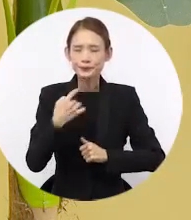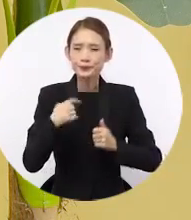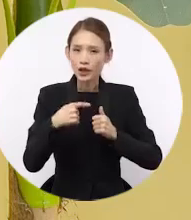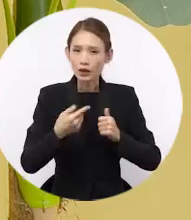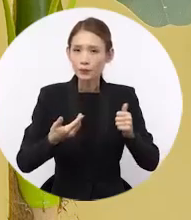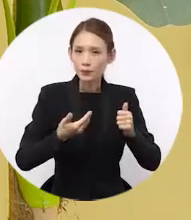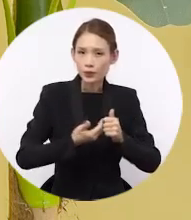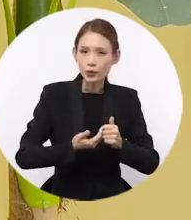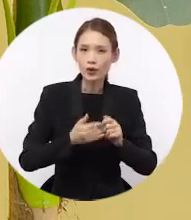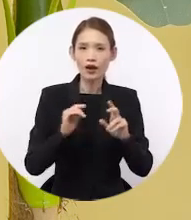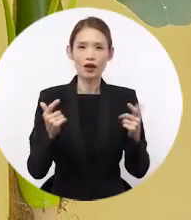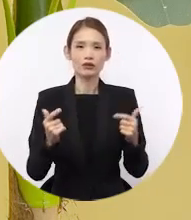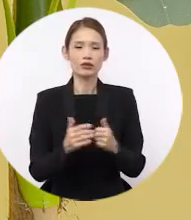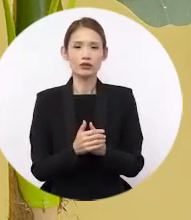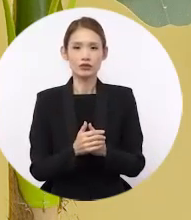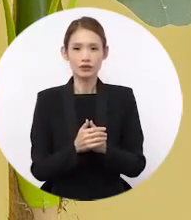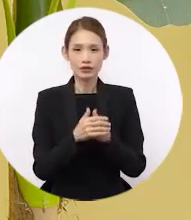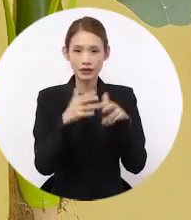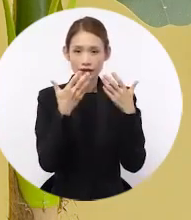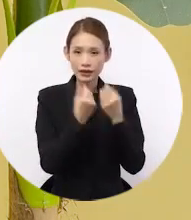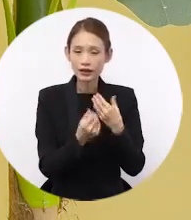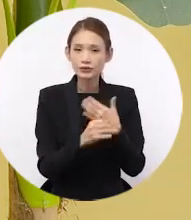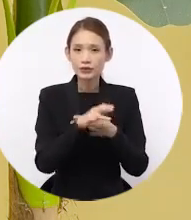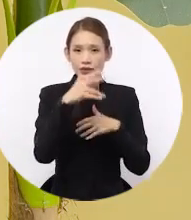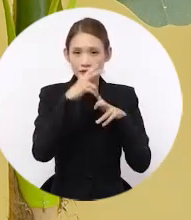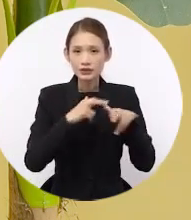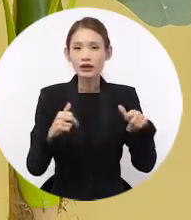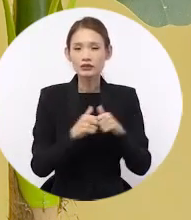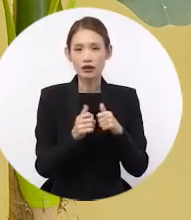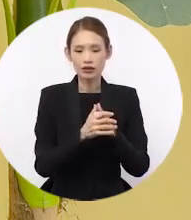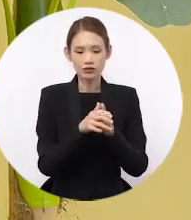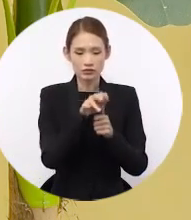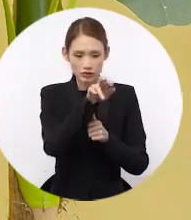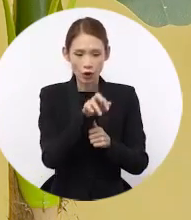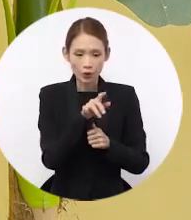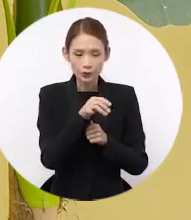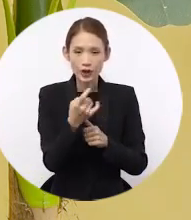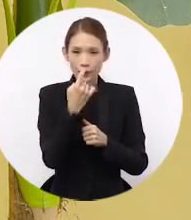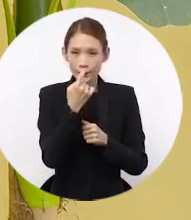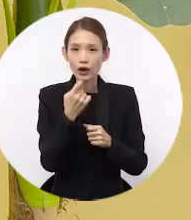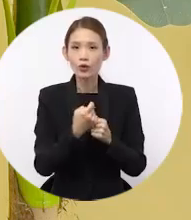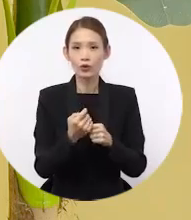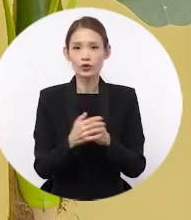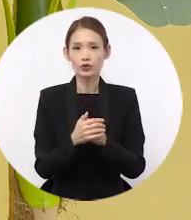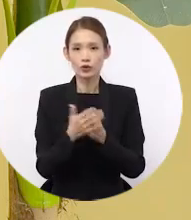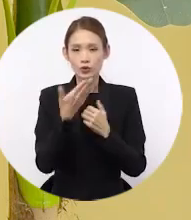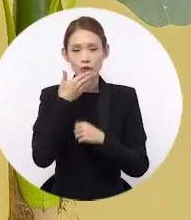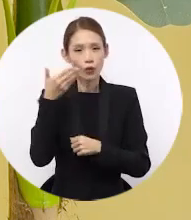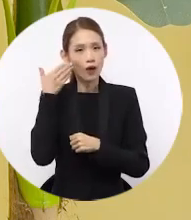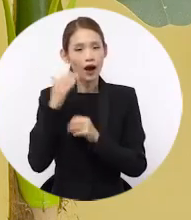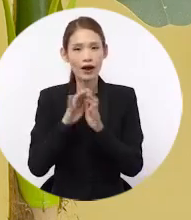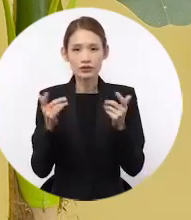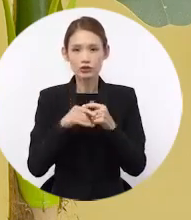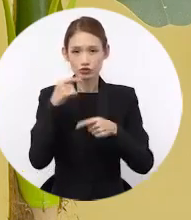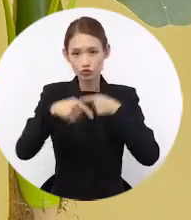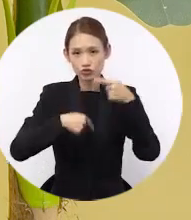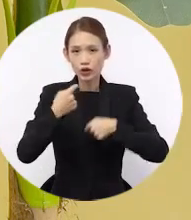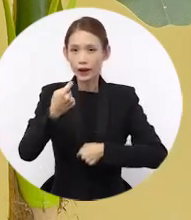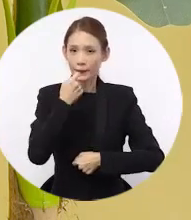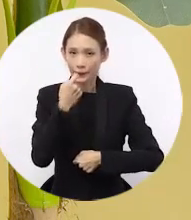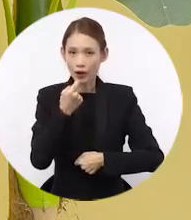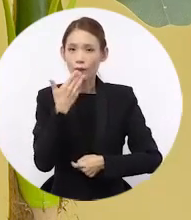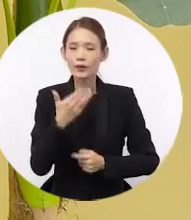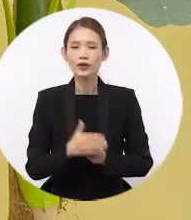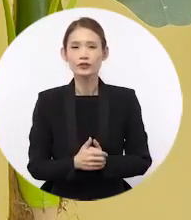되는지도 잘 모르겠어요. 그러니까 시각장애인이 아니더라도 점자 읽는 법을 공부할 수 있고 농인이 아니더라도 수어하는